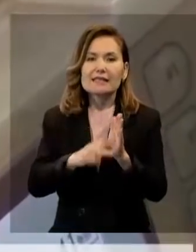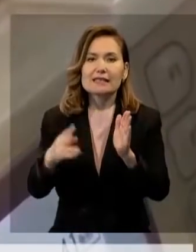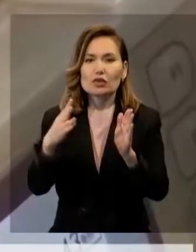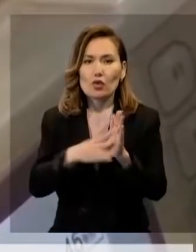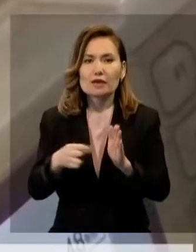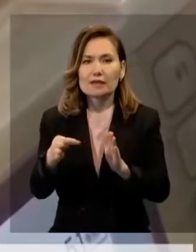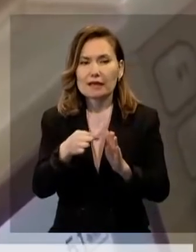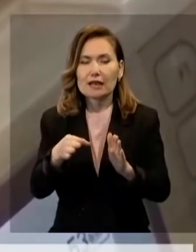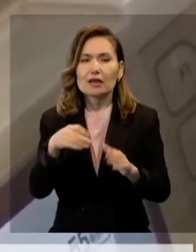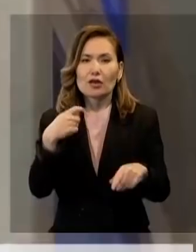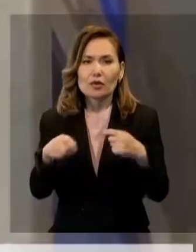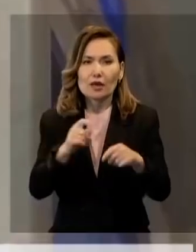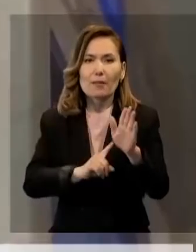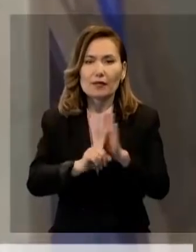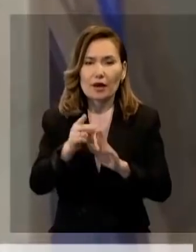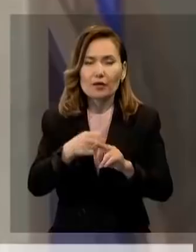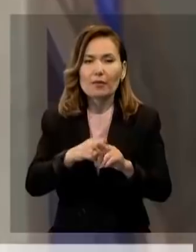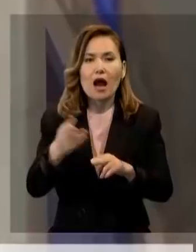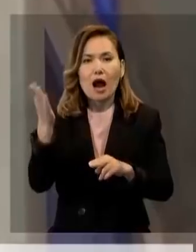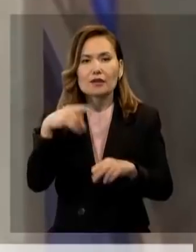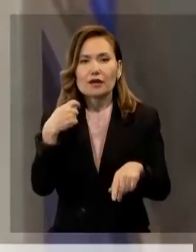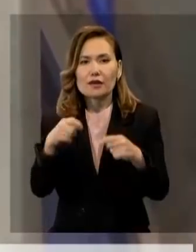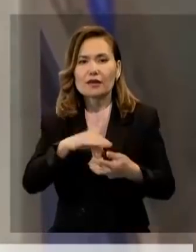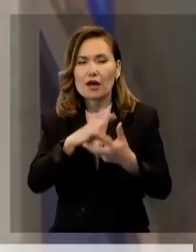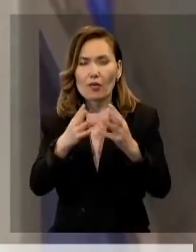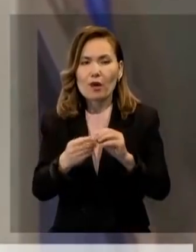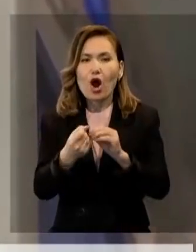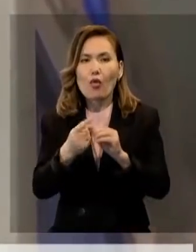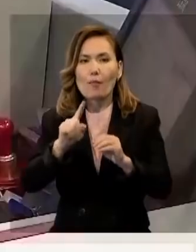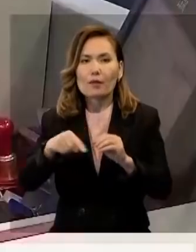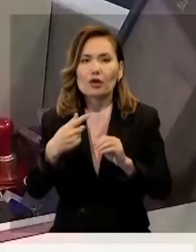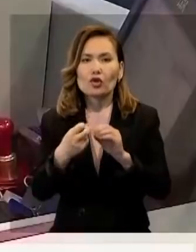89 тиынға теңесті. Бұл алдыңғы сауда-саттық нәтижесінен